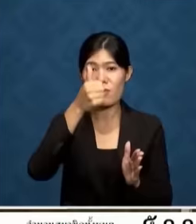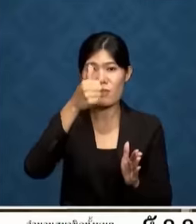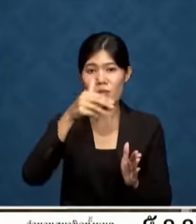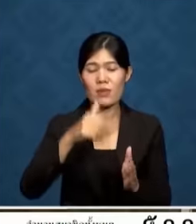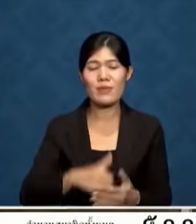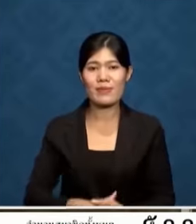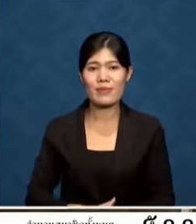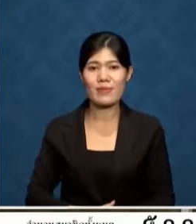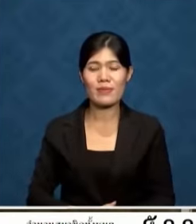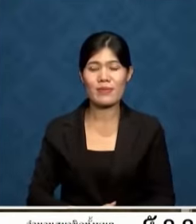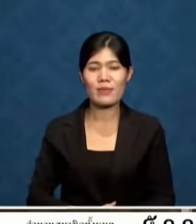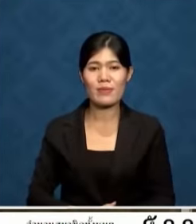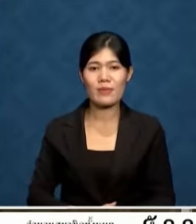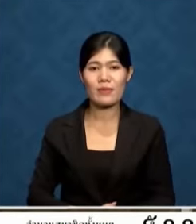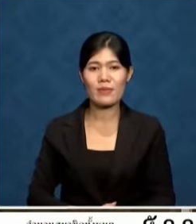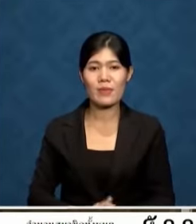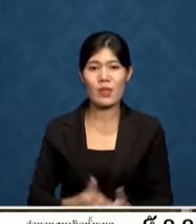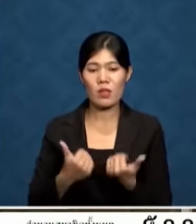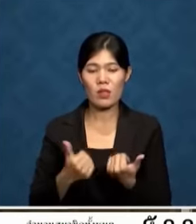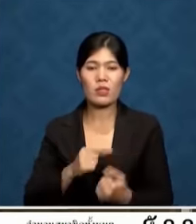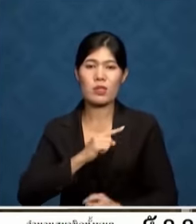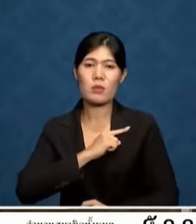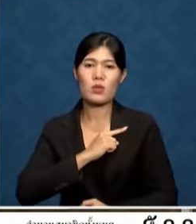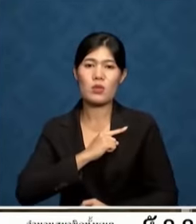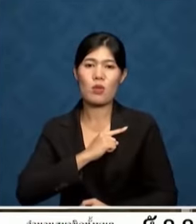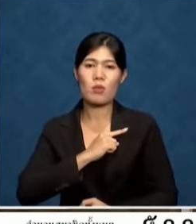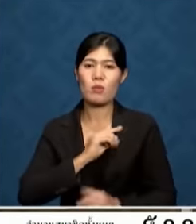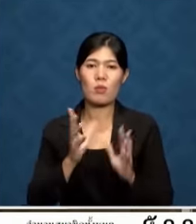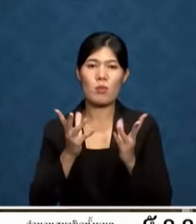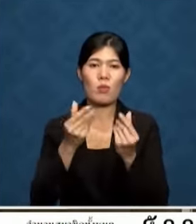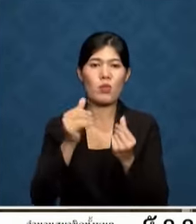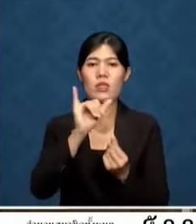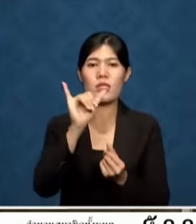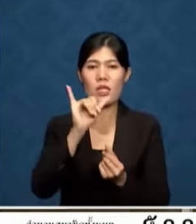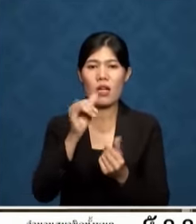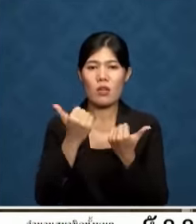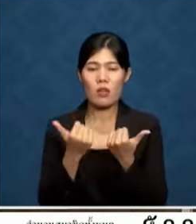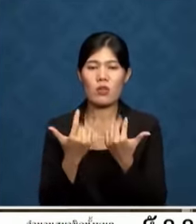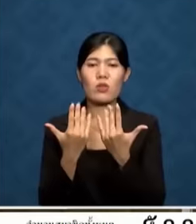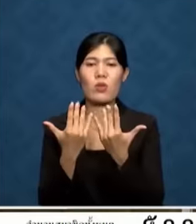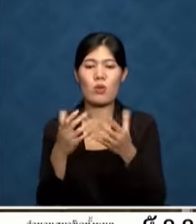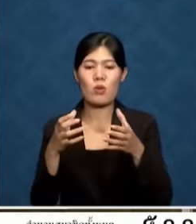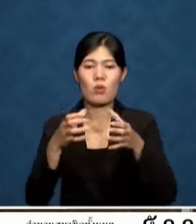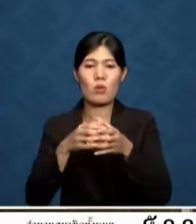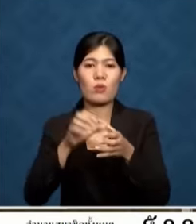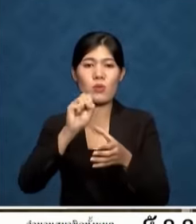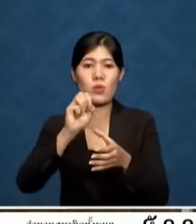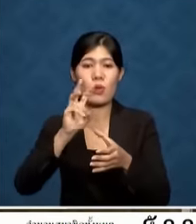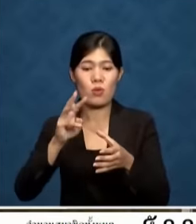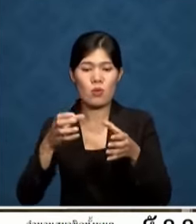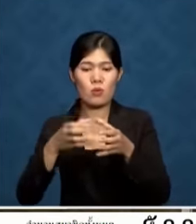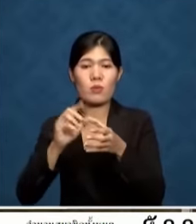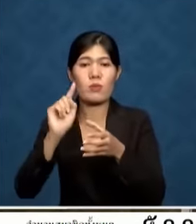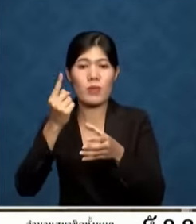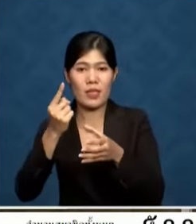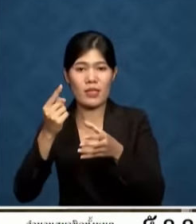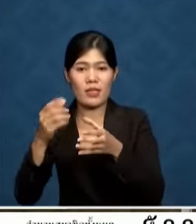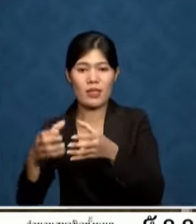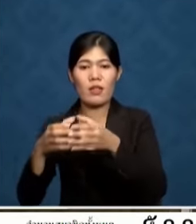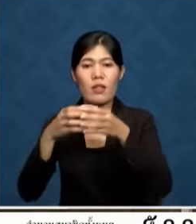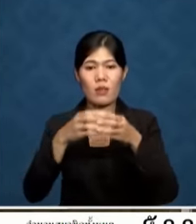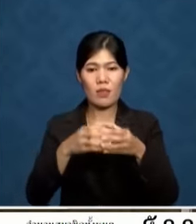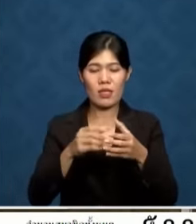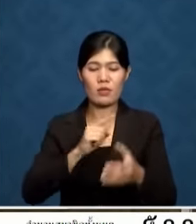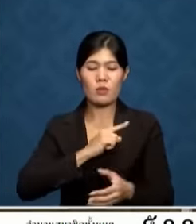วาระนะครับท่านก็ต้องปฏิบัติหน้าที่ไปจนกว่าจะมีสวชุดใหม่และท่านก็มีหน้าที่ตรวจสอบการบริหาร